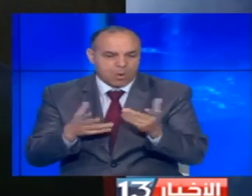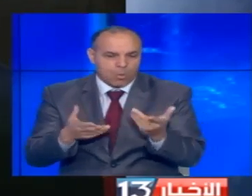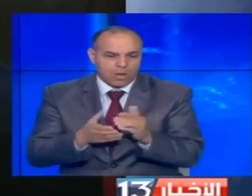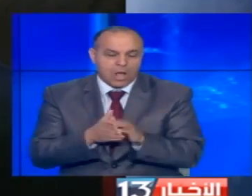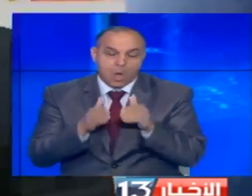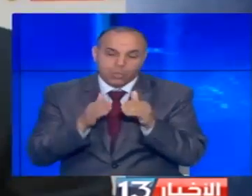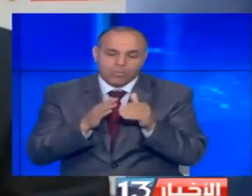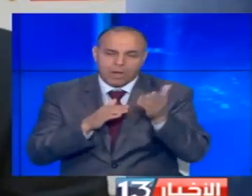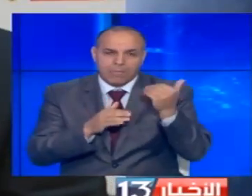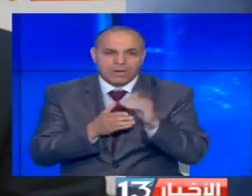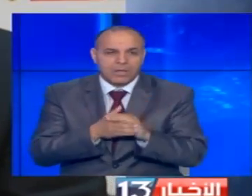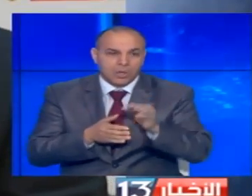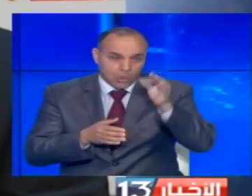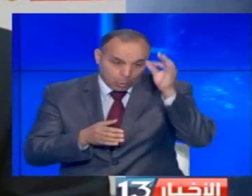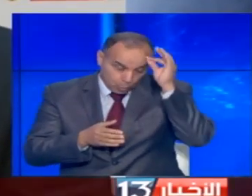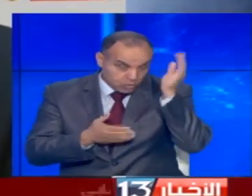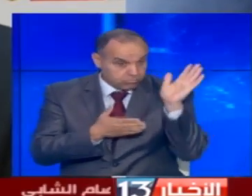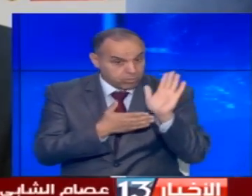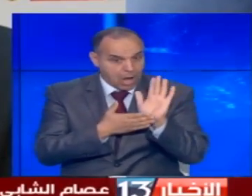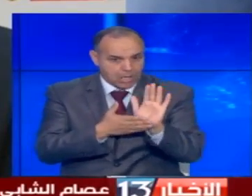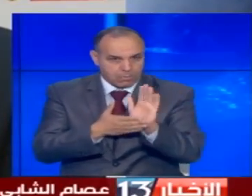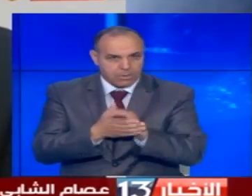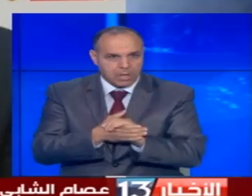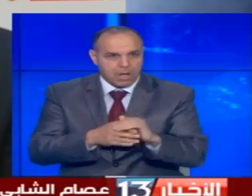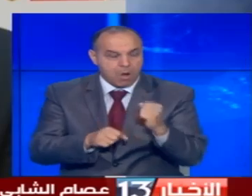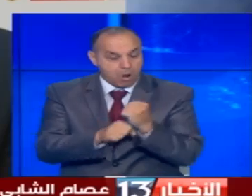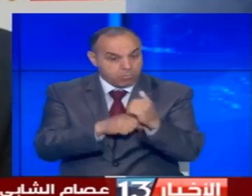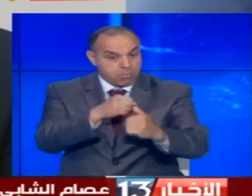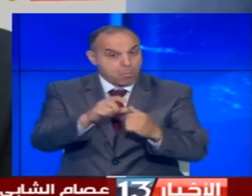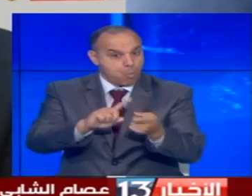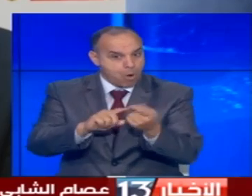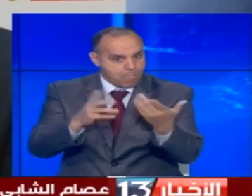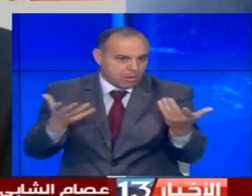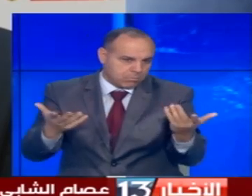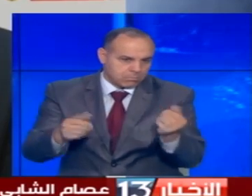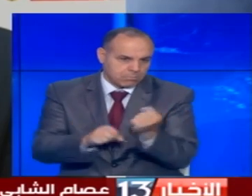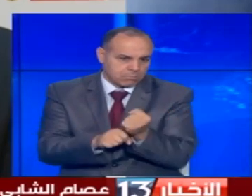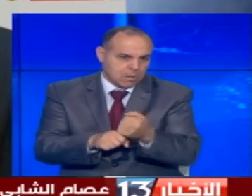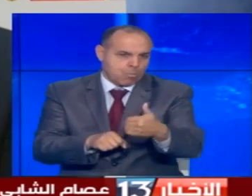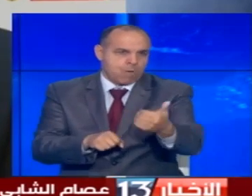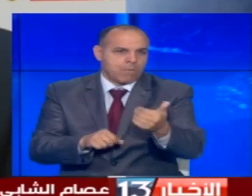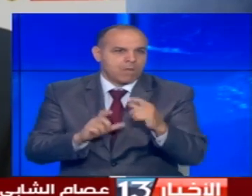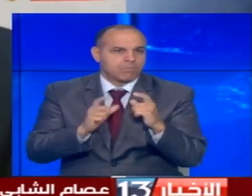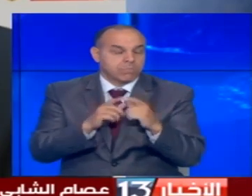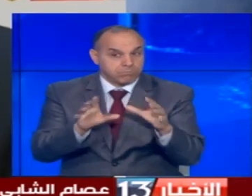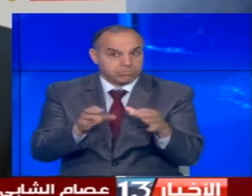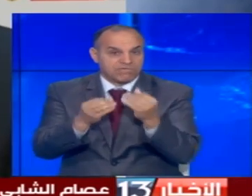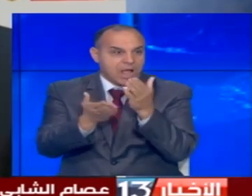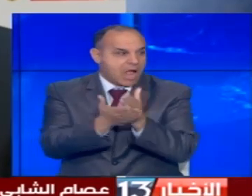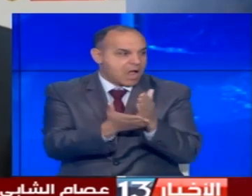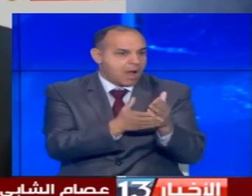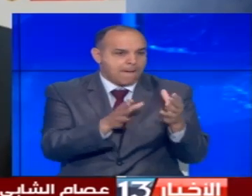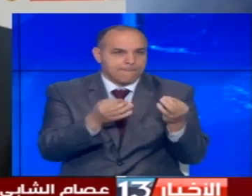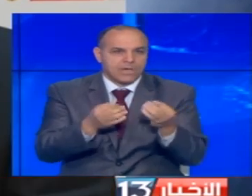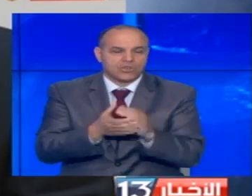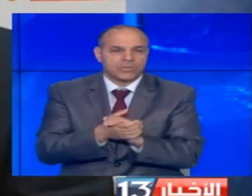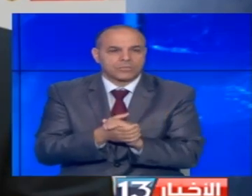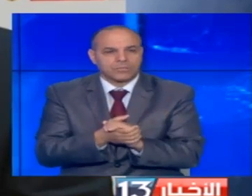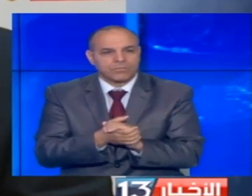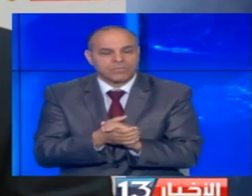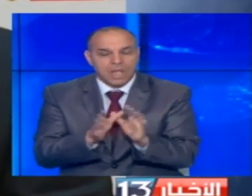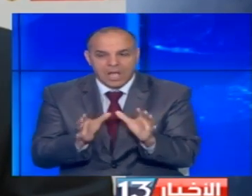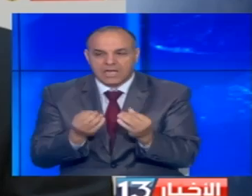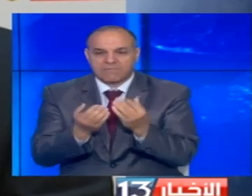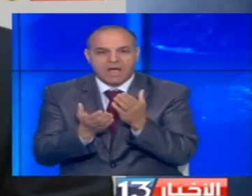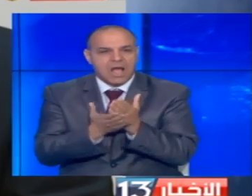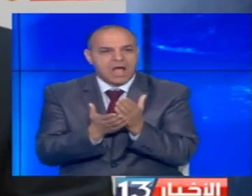طلبنا به تونس اليوم قدمت عملت خطوه مهمه في كشف حقيقه ما تم في كشف